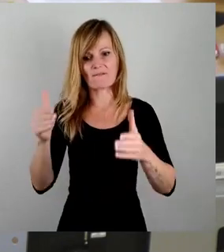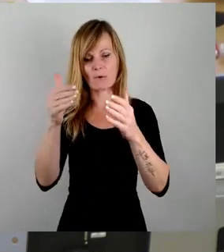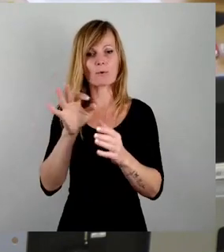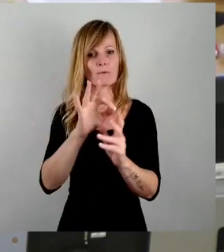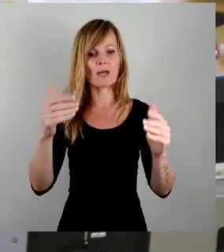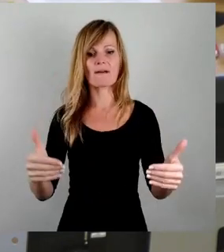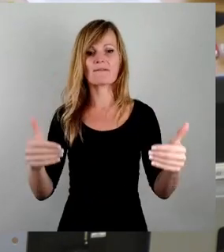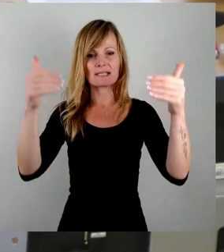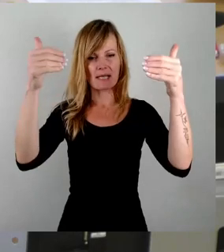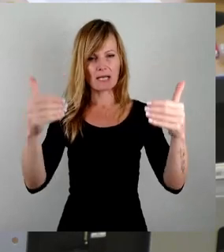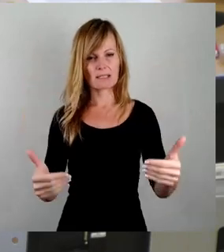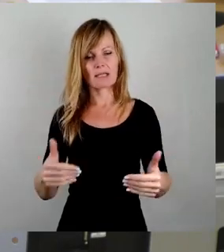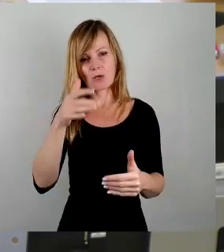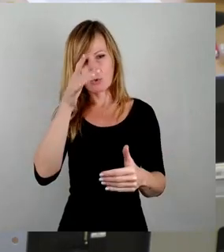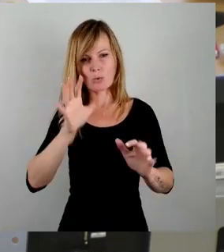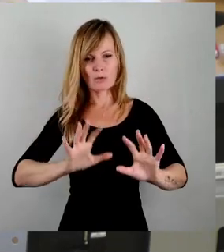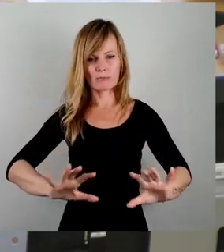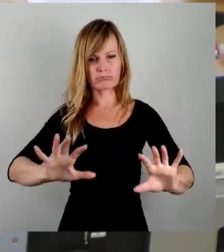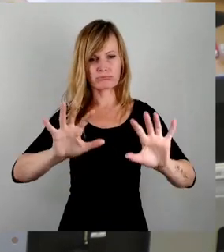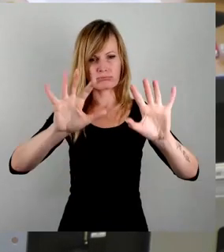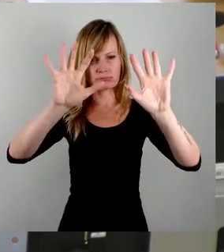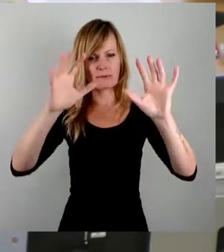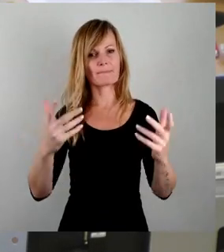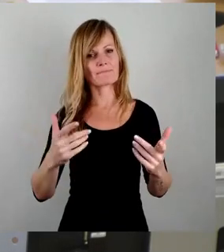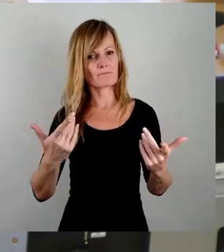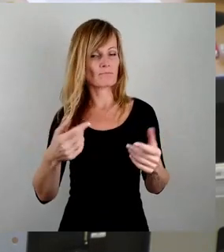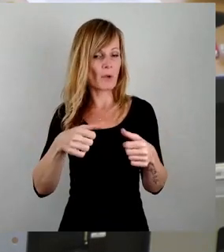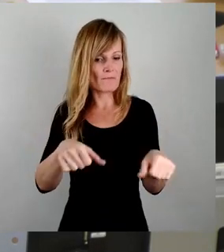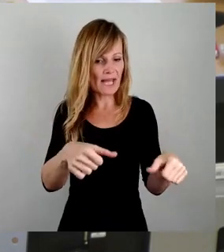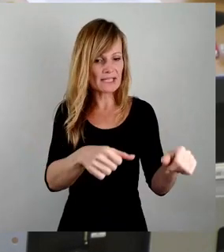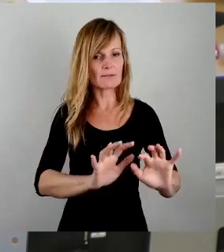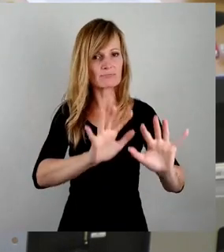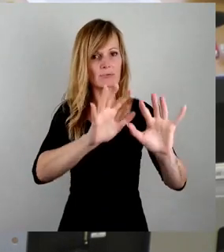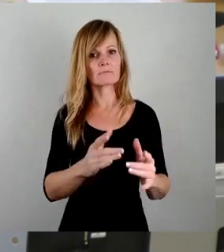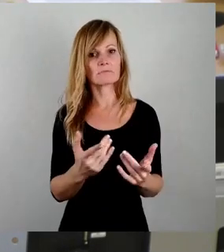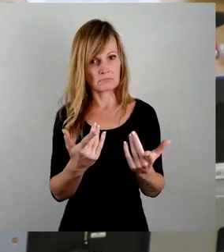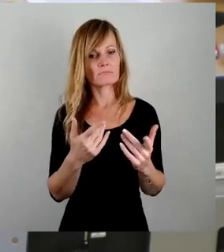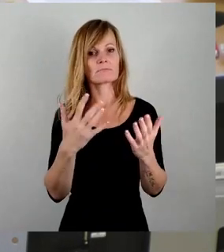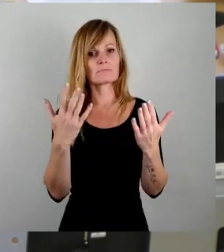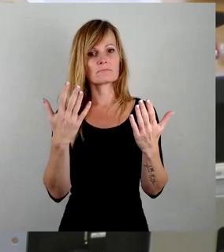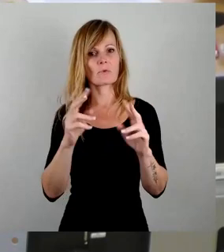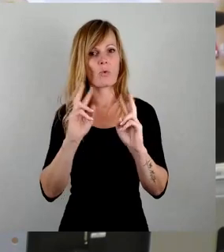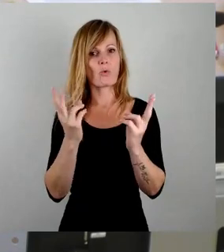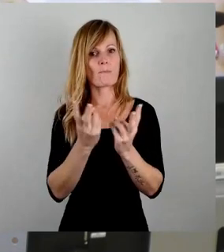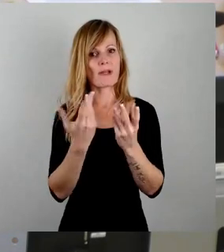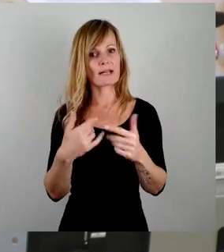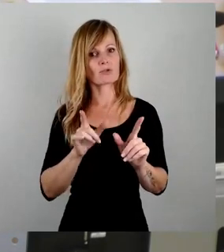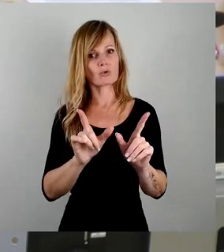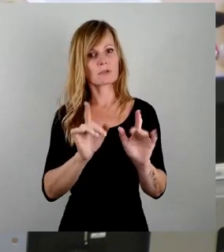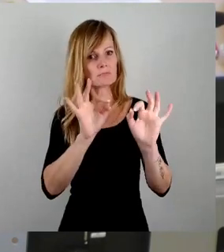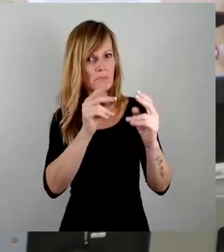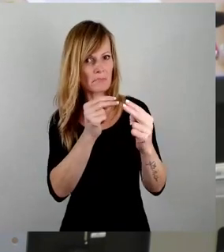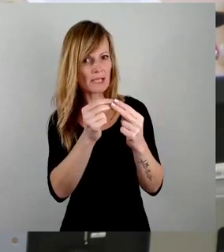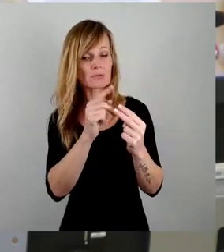zu begrünen macht aus klimatischer Sicht Sinn und es macht auch Sinn, wenn man sagt, man bietet Leuten